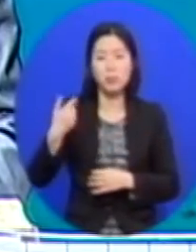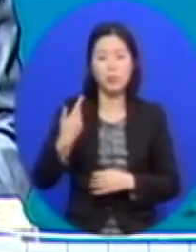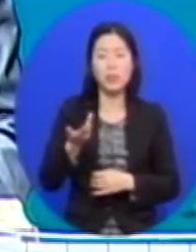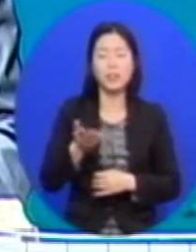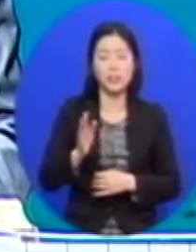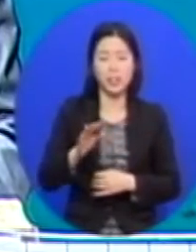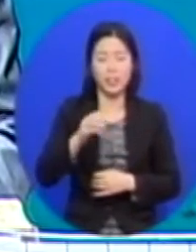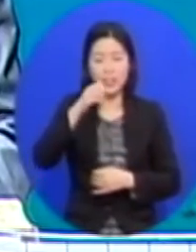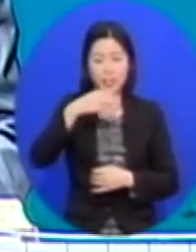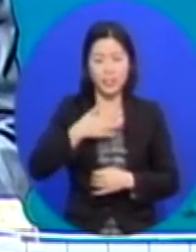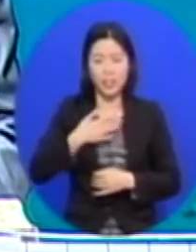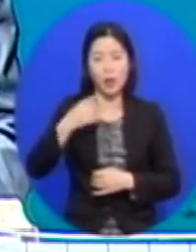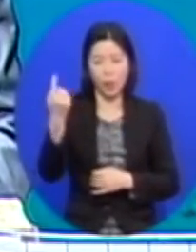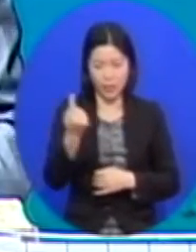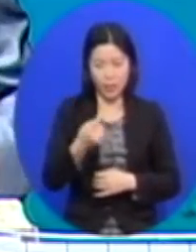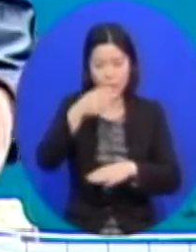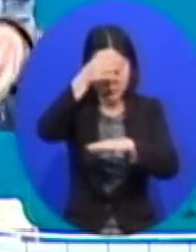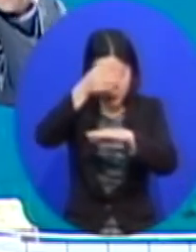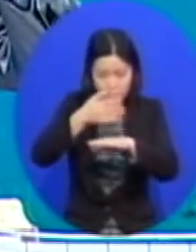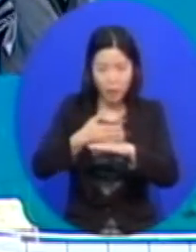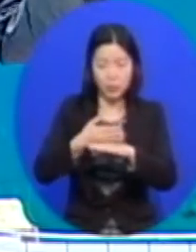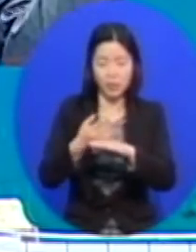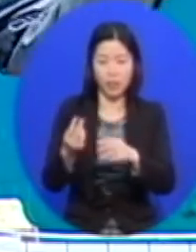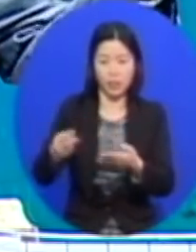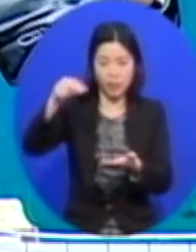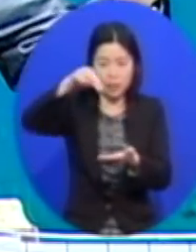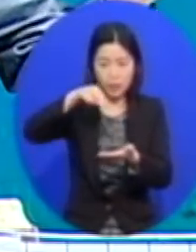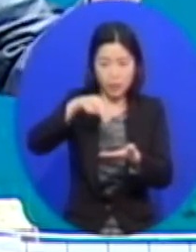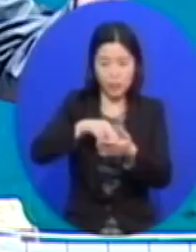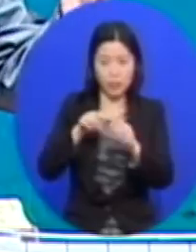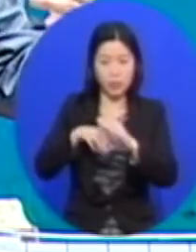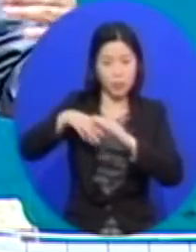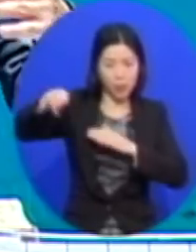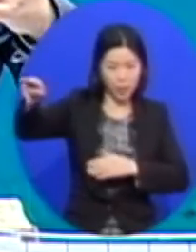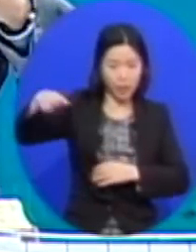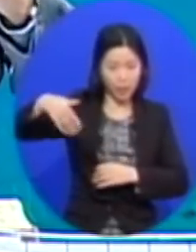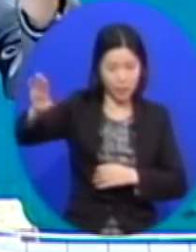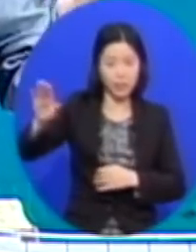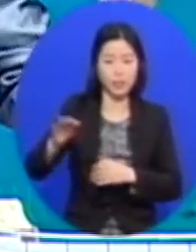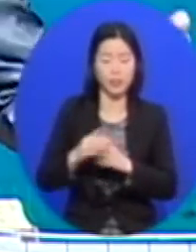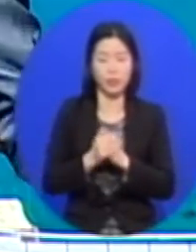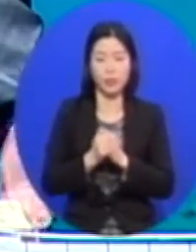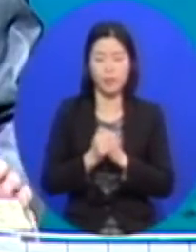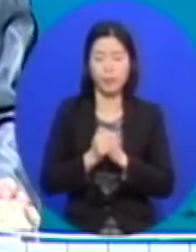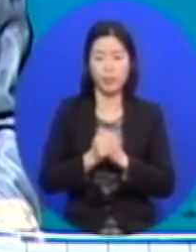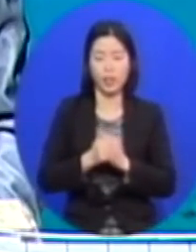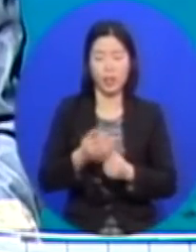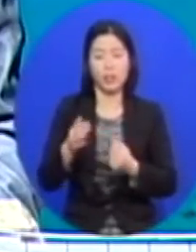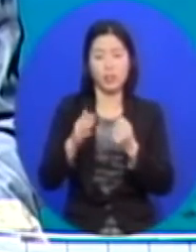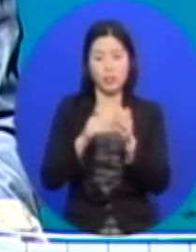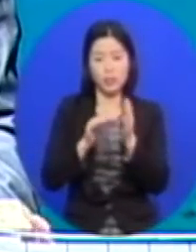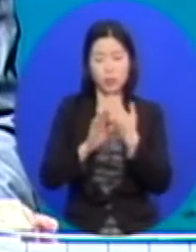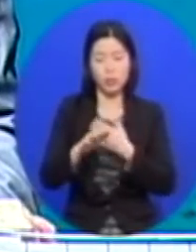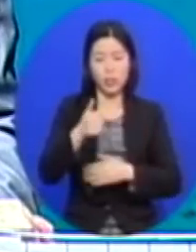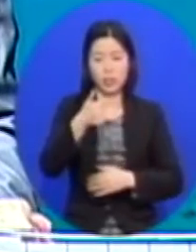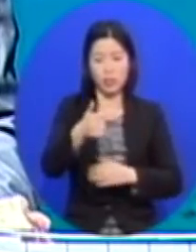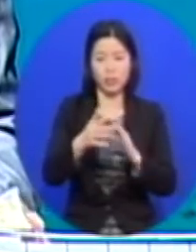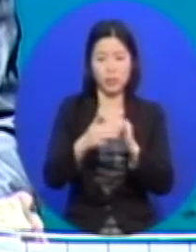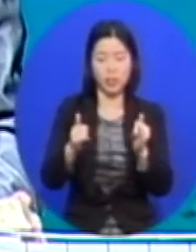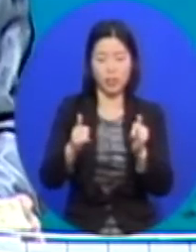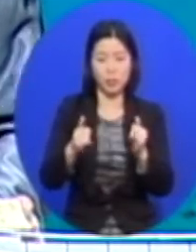왔습니다 미안합니다 그러고는 일어나서 나가시면서 6분이 이제 회의를 잘 마쳤어요